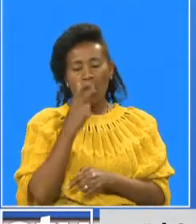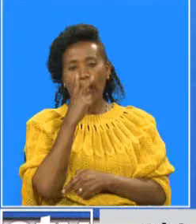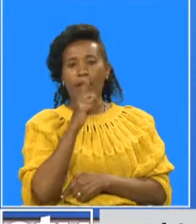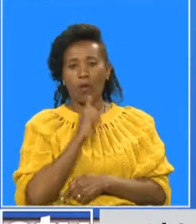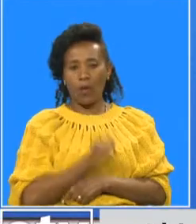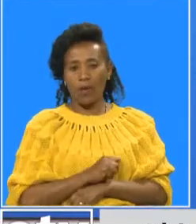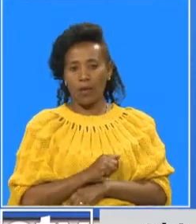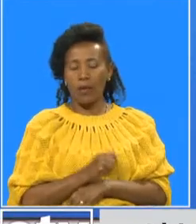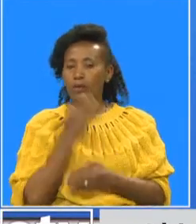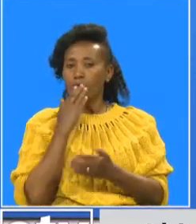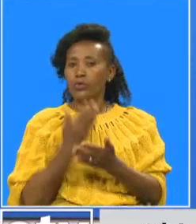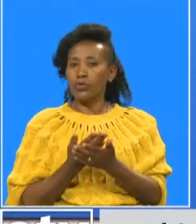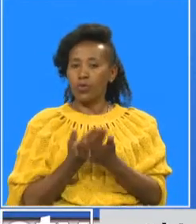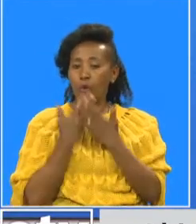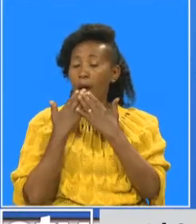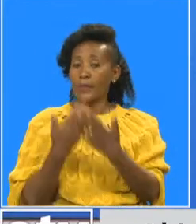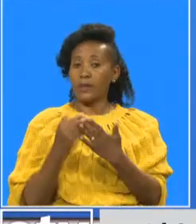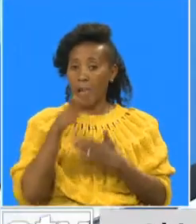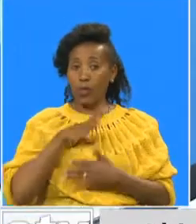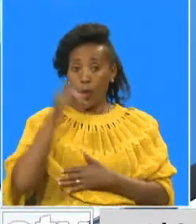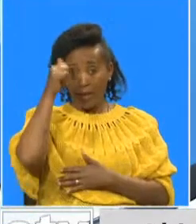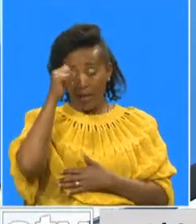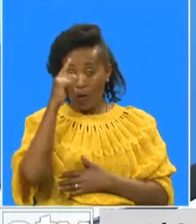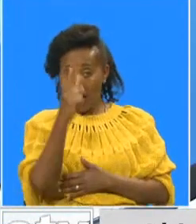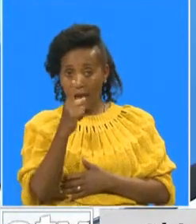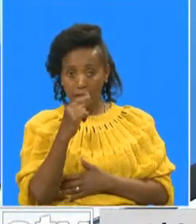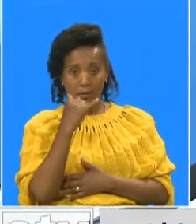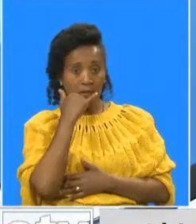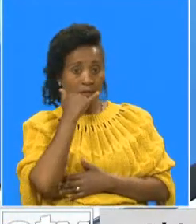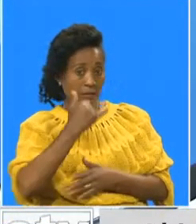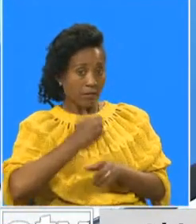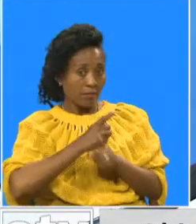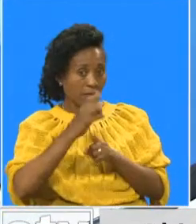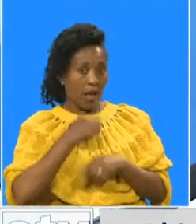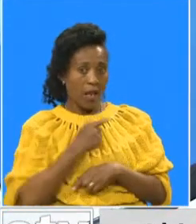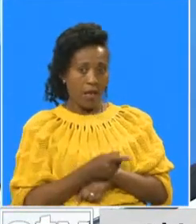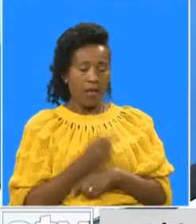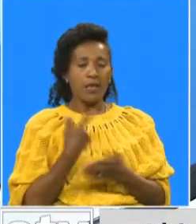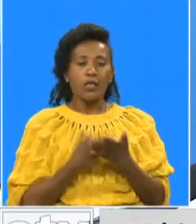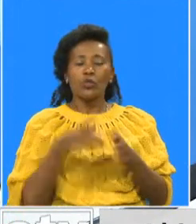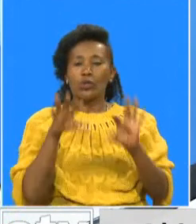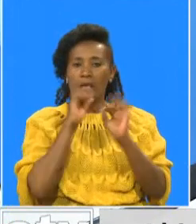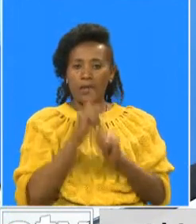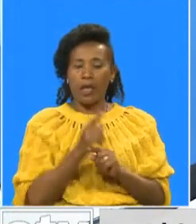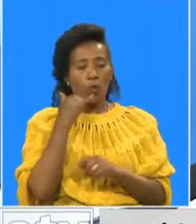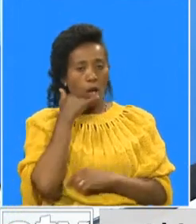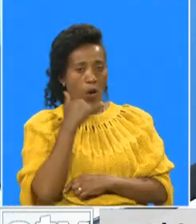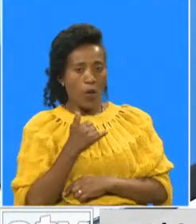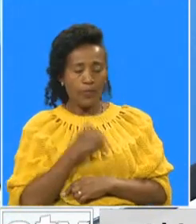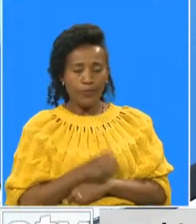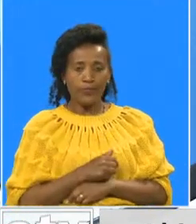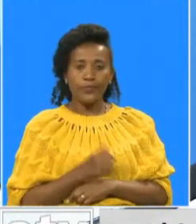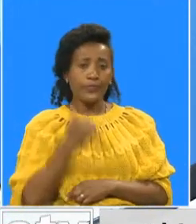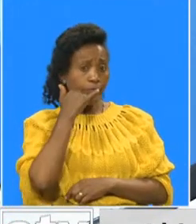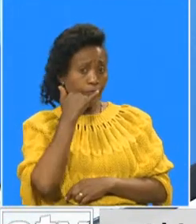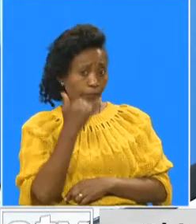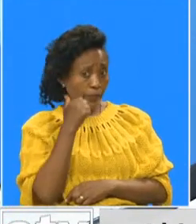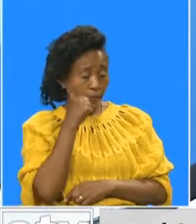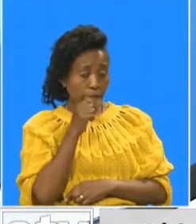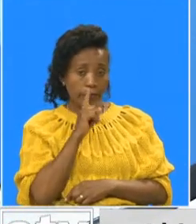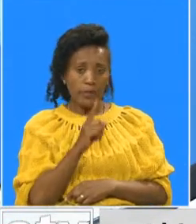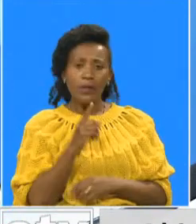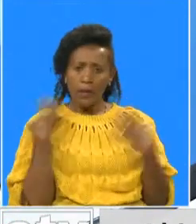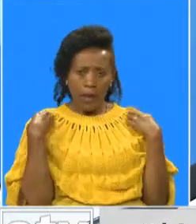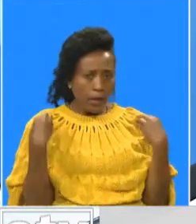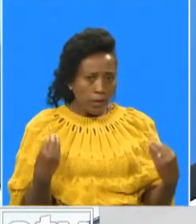አይተነዋል። ጥሩ፣ አመሰግናለሁ አቶ አያሌው። አንድ ተመልካች ቀጥታ ስልክ መስመራችን ላይ ስለሚገኙ ነው። ሄሎ ሄሎ፣ ጤና